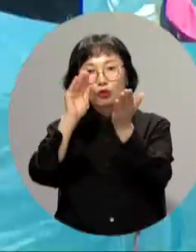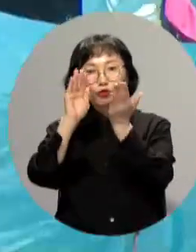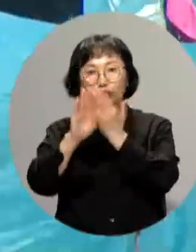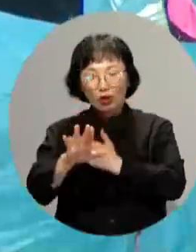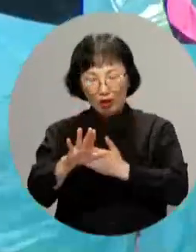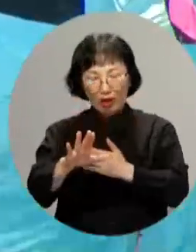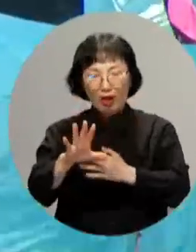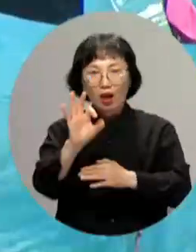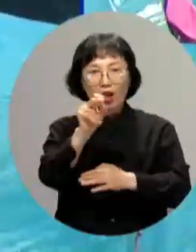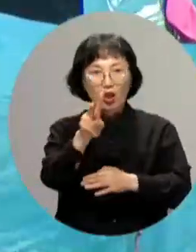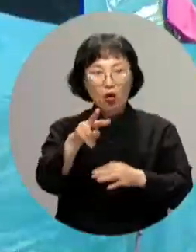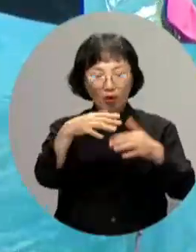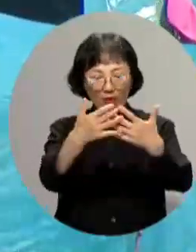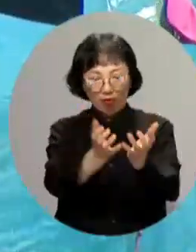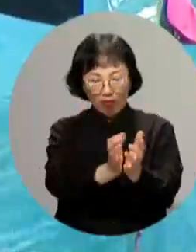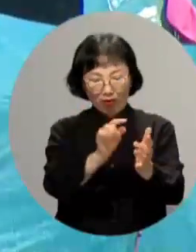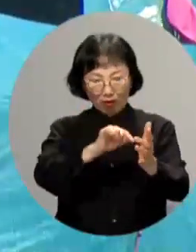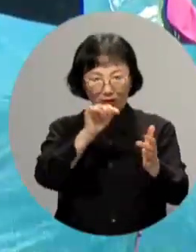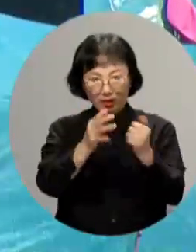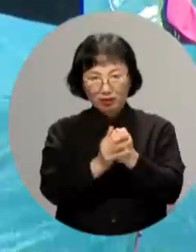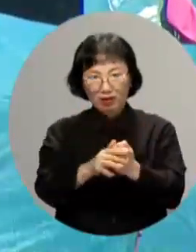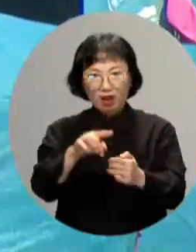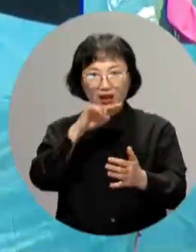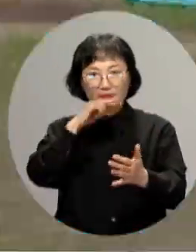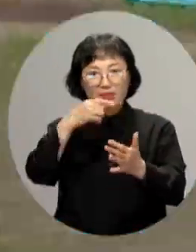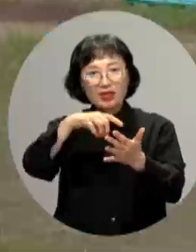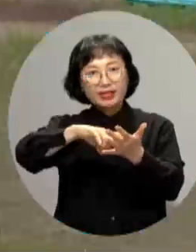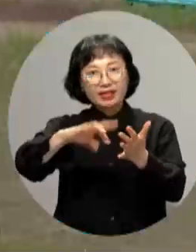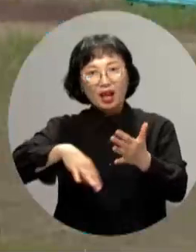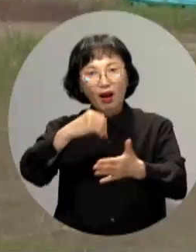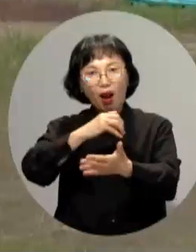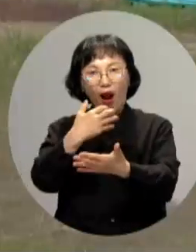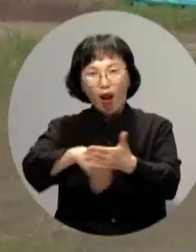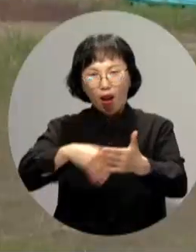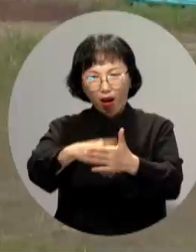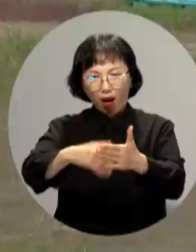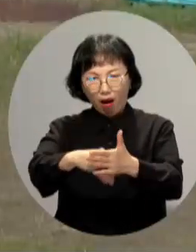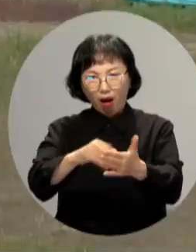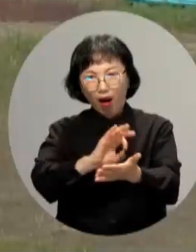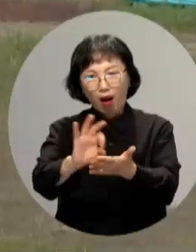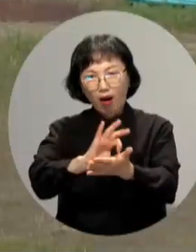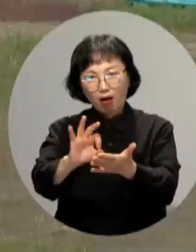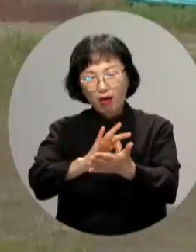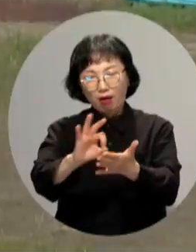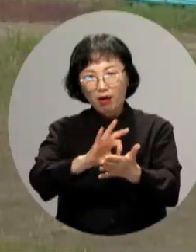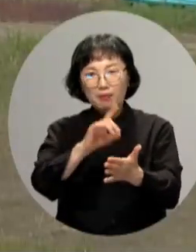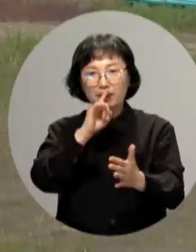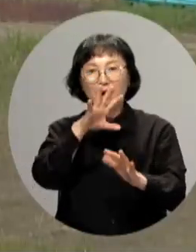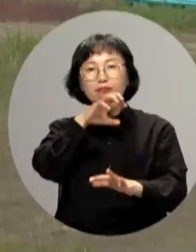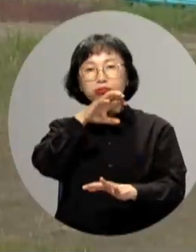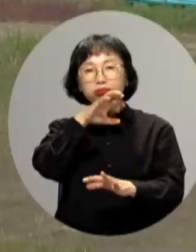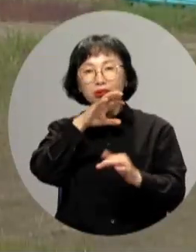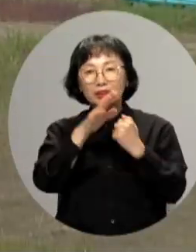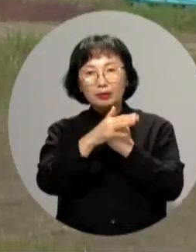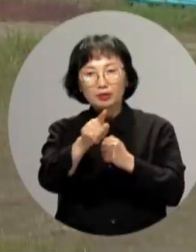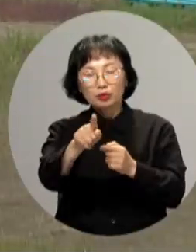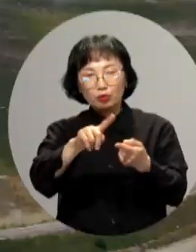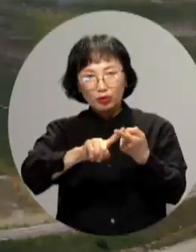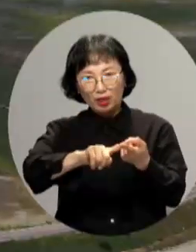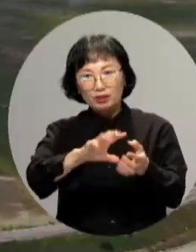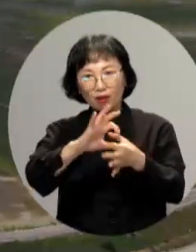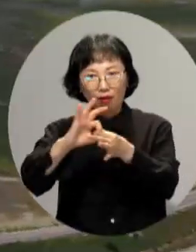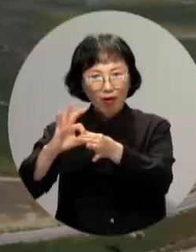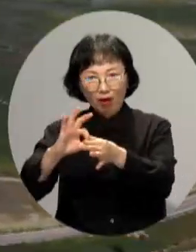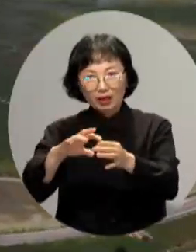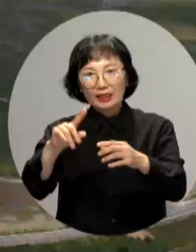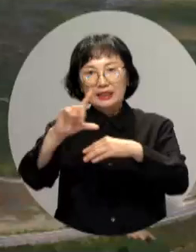여당이 혈세 낭비를 거론하며 책임을 묻겠다고 한 것도 사실. 잼버리 실패를 SOC 예산 삭감으로 지방정부에